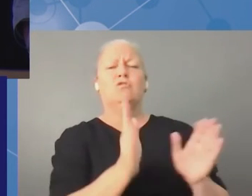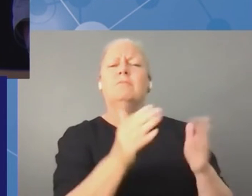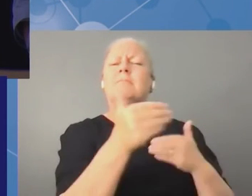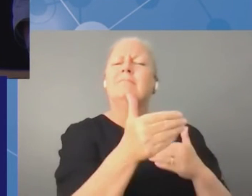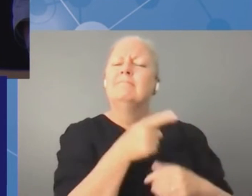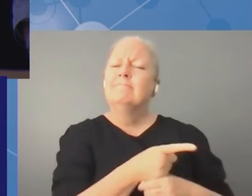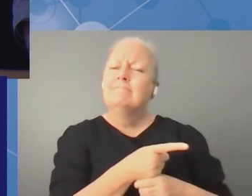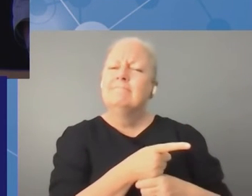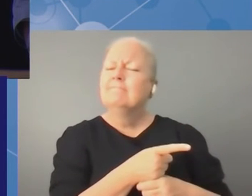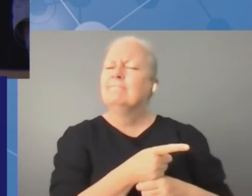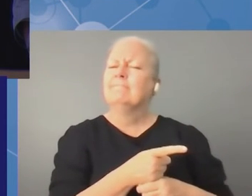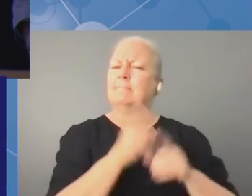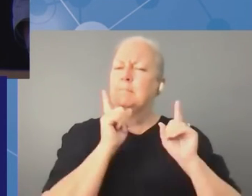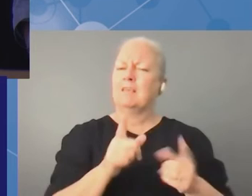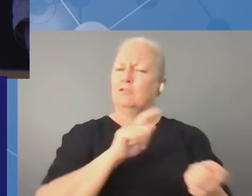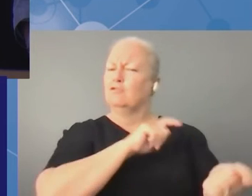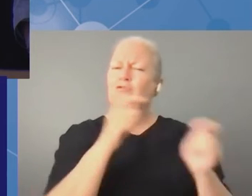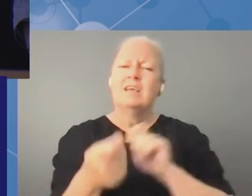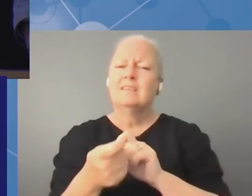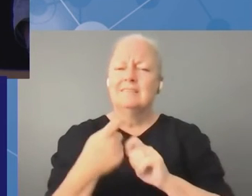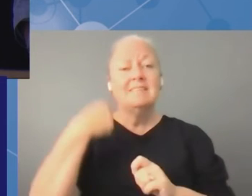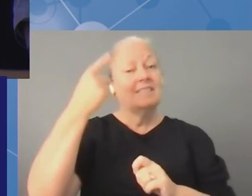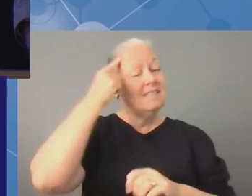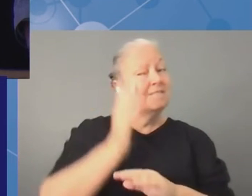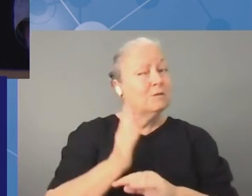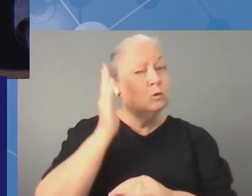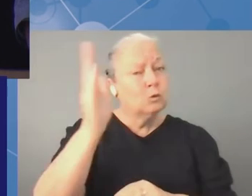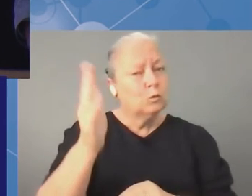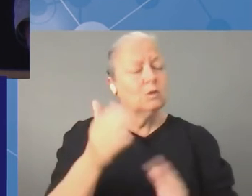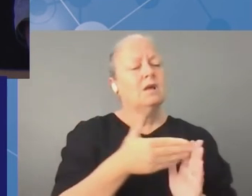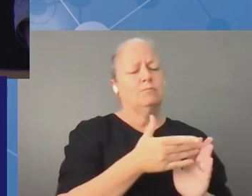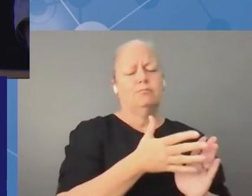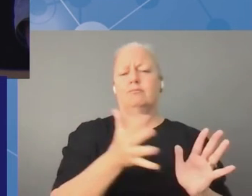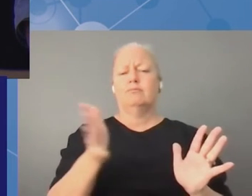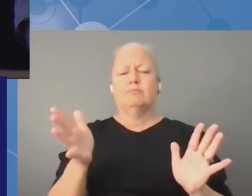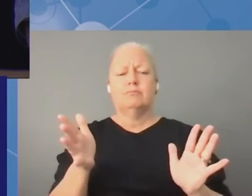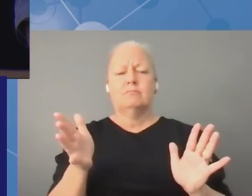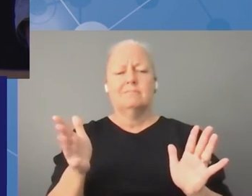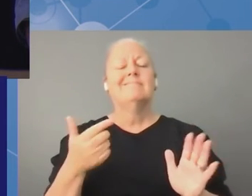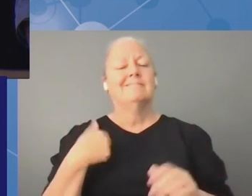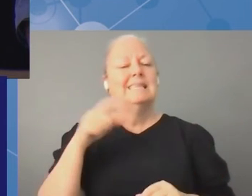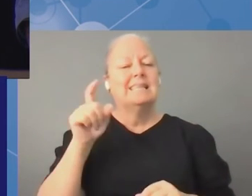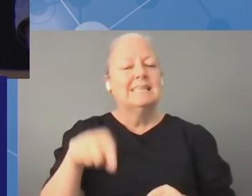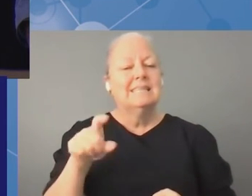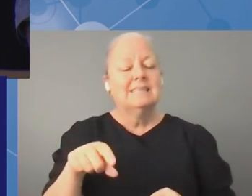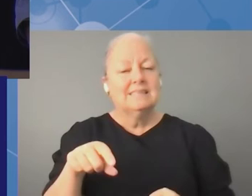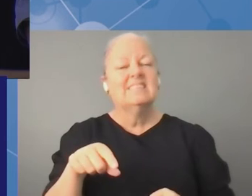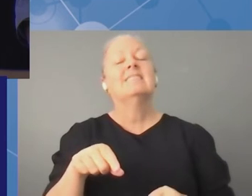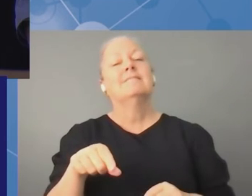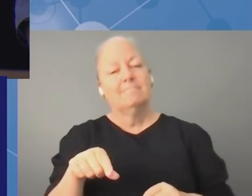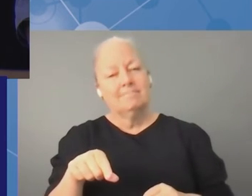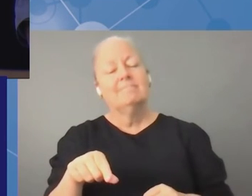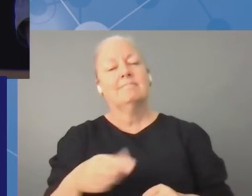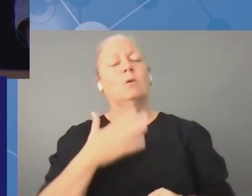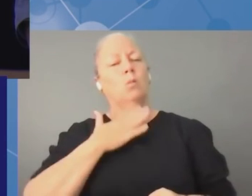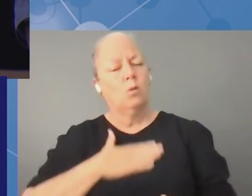над этим работать и изменить это в будущем. Эти встречи должны быть гораздо более многоязычными.